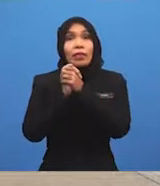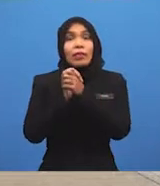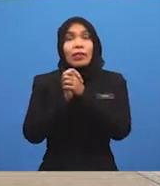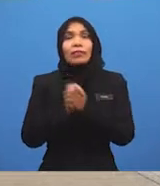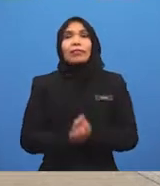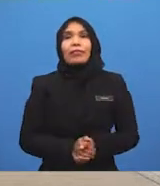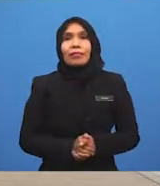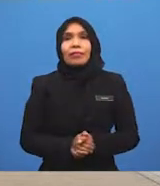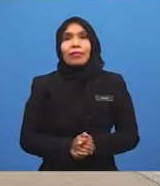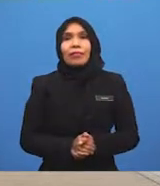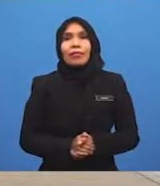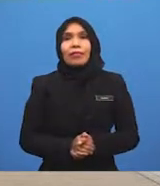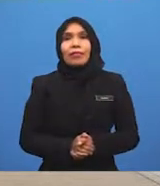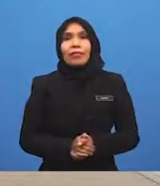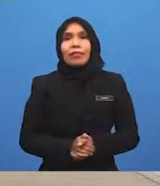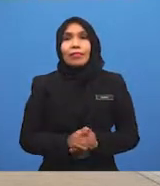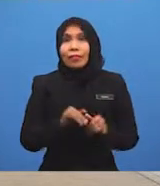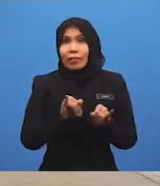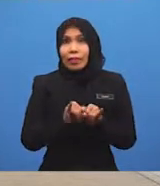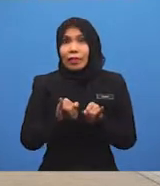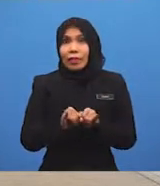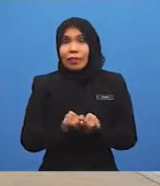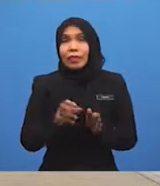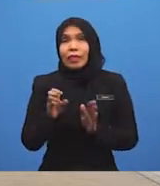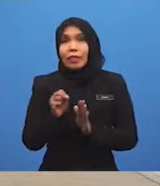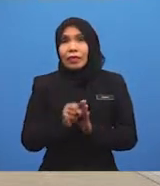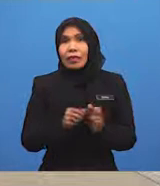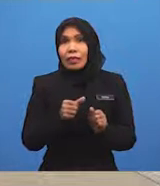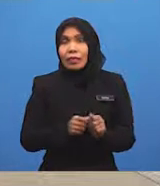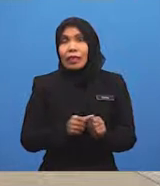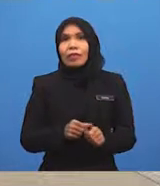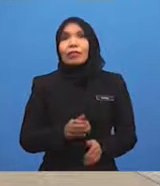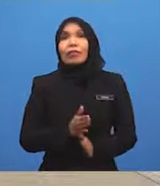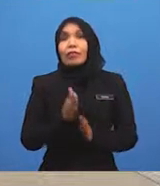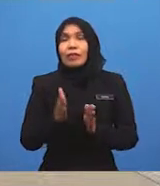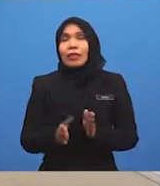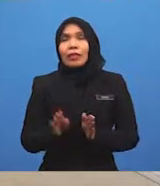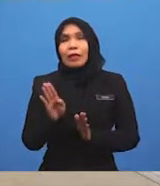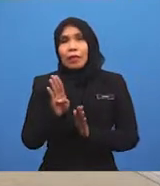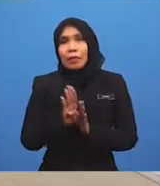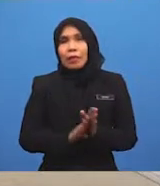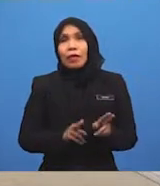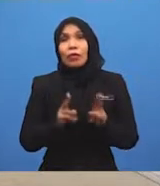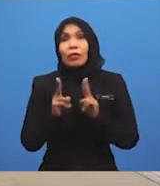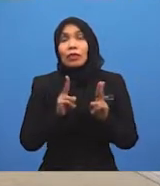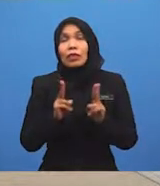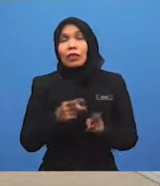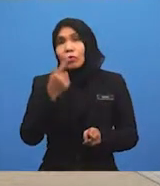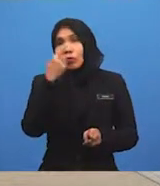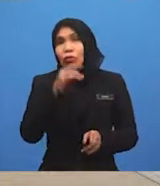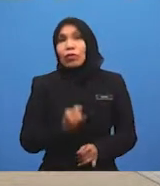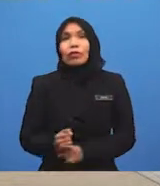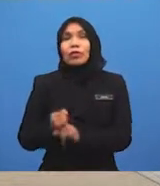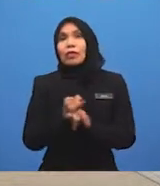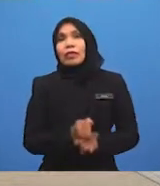berita berkaitan. Jika setiap jiran berusaha untuk menjaga hati jiran masing-masing,